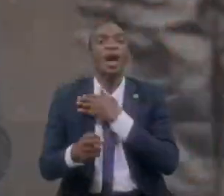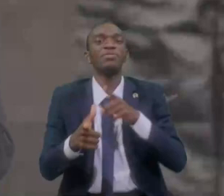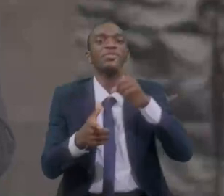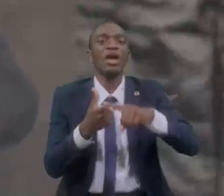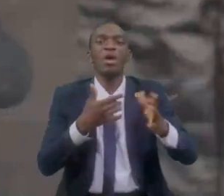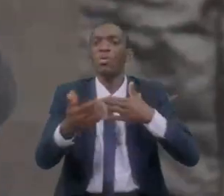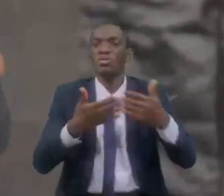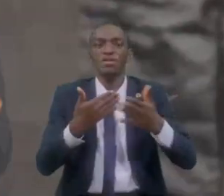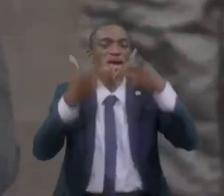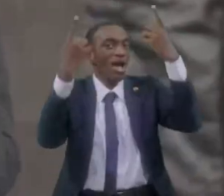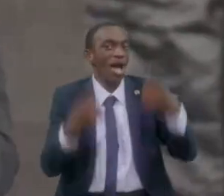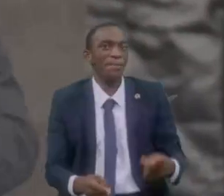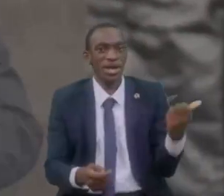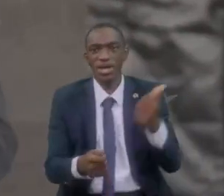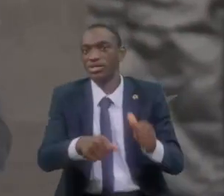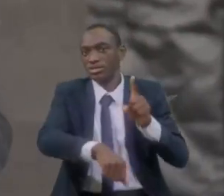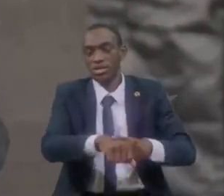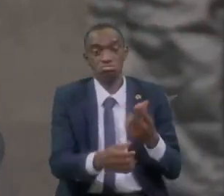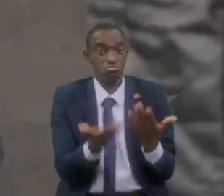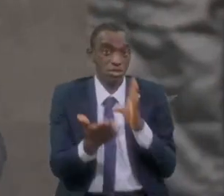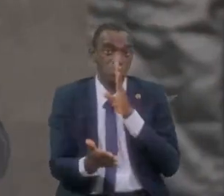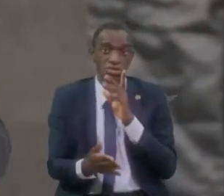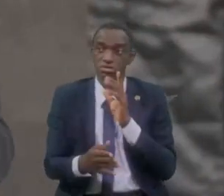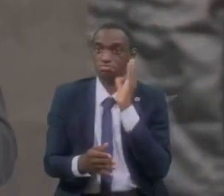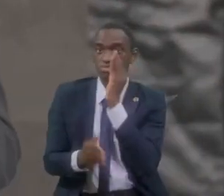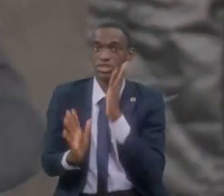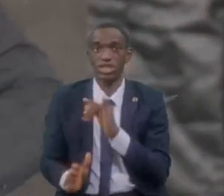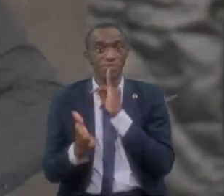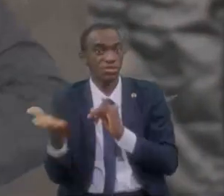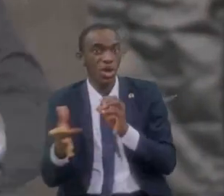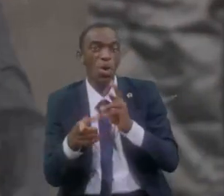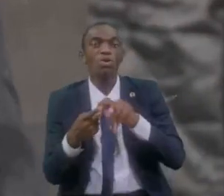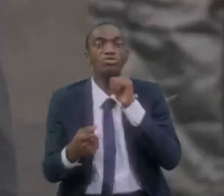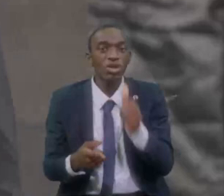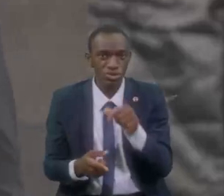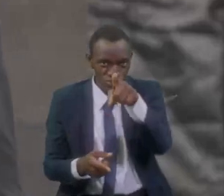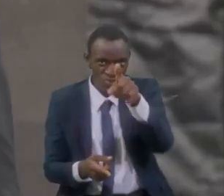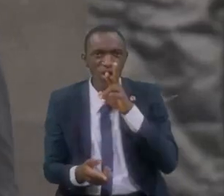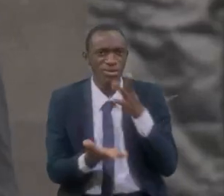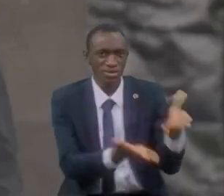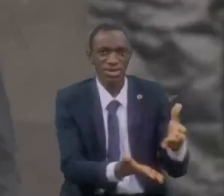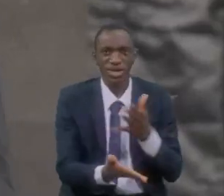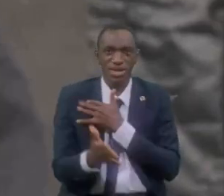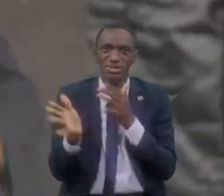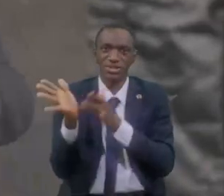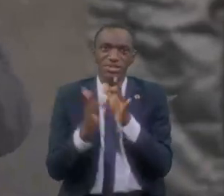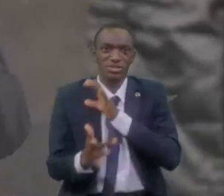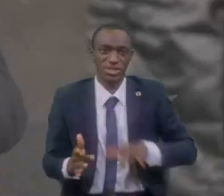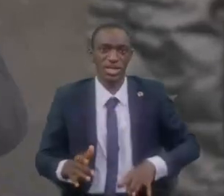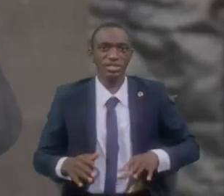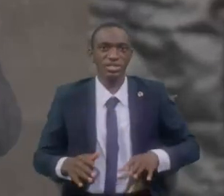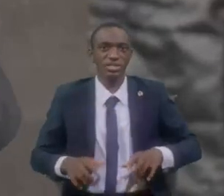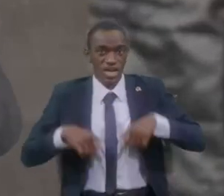Quelque chose qui se passe à tout moment, que le prédicateur soit là ou pas, toi tu es là, Christ vit au-dedans de